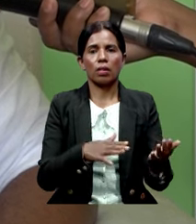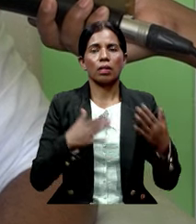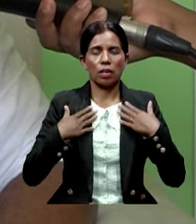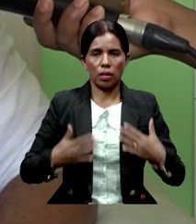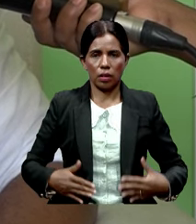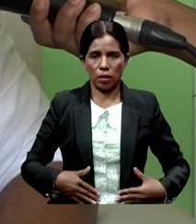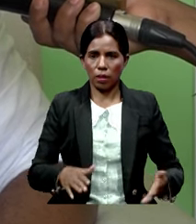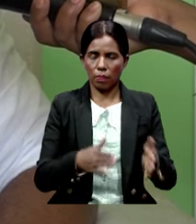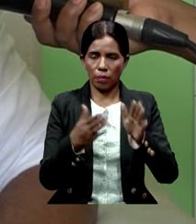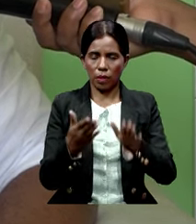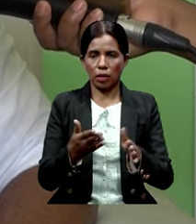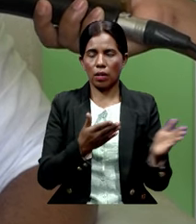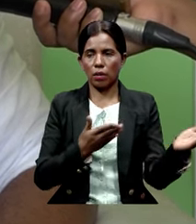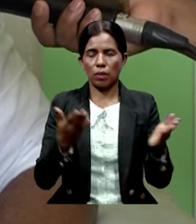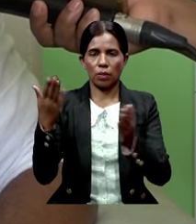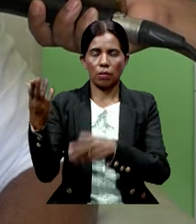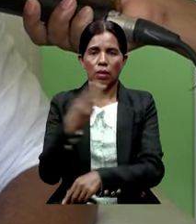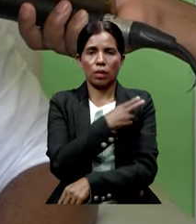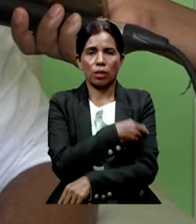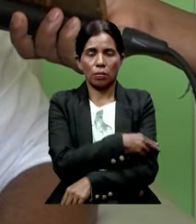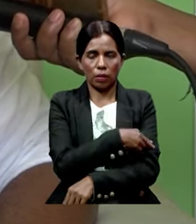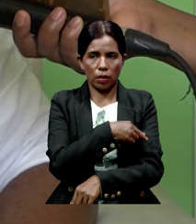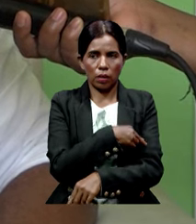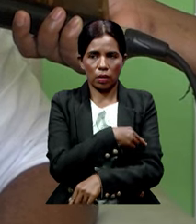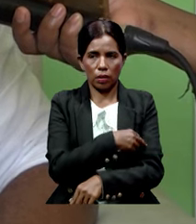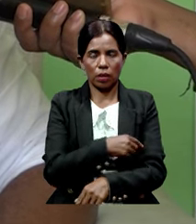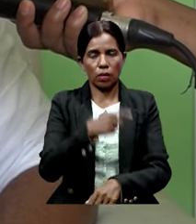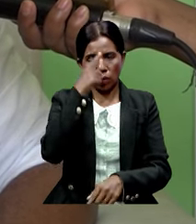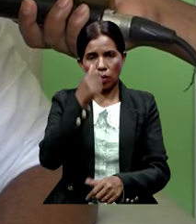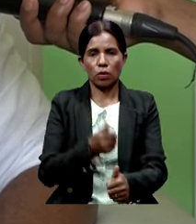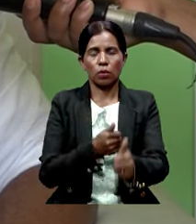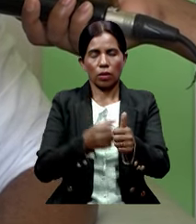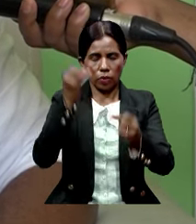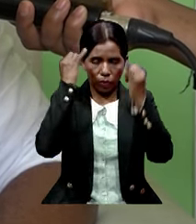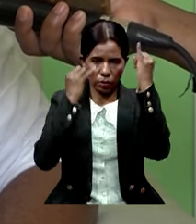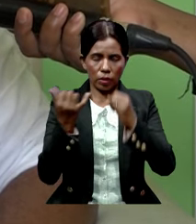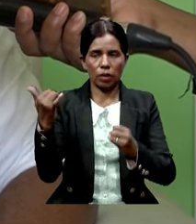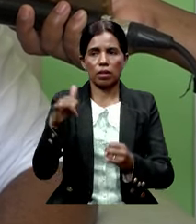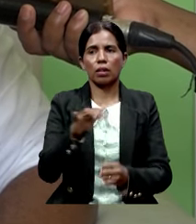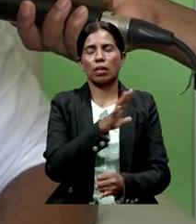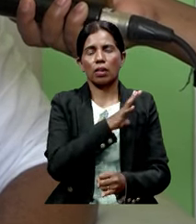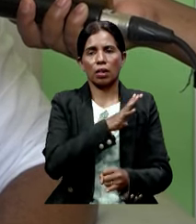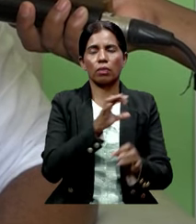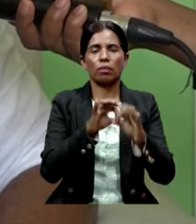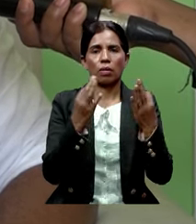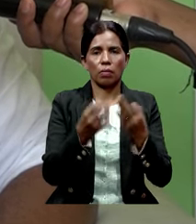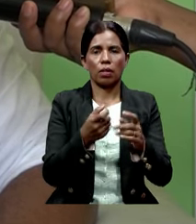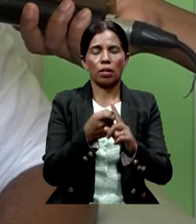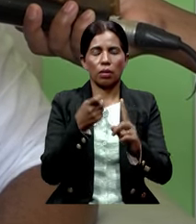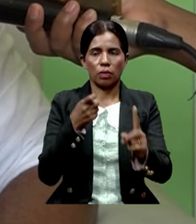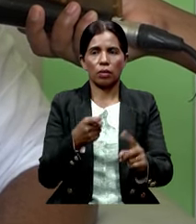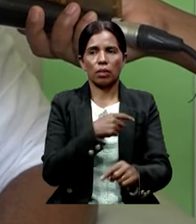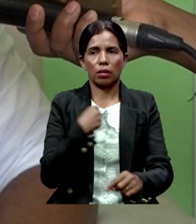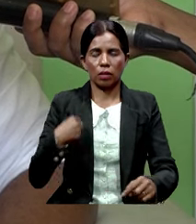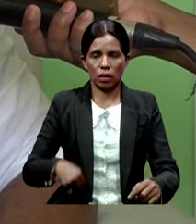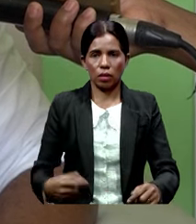ne lore batai mortuário tava tu informação kata se hein família hosi sina ser